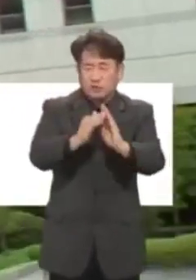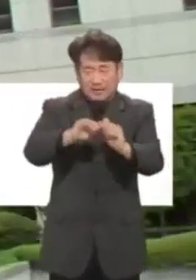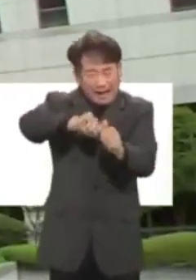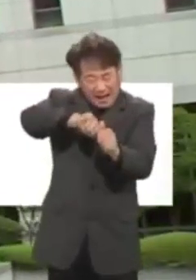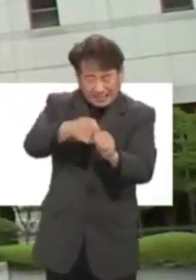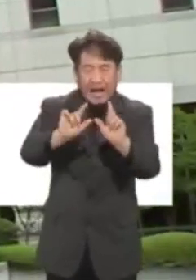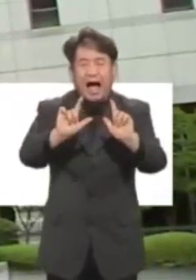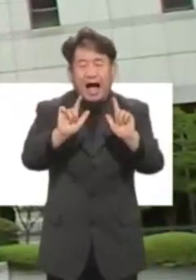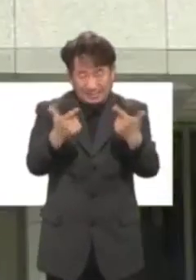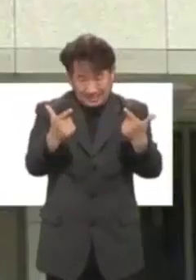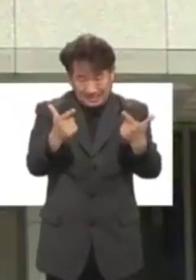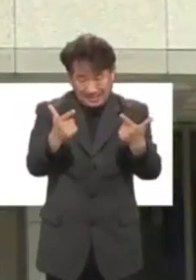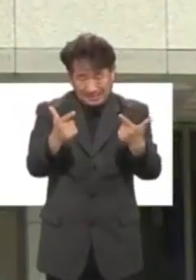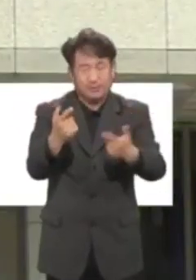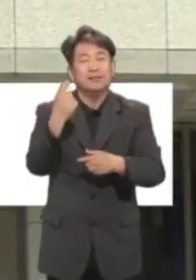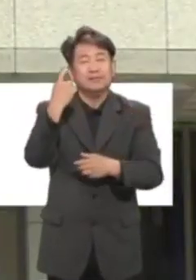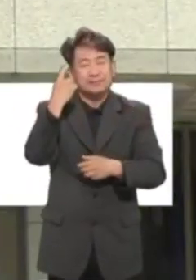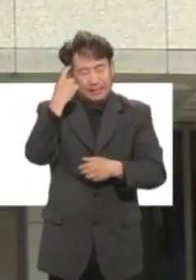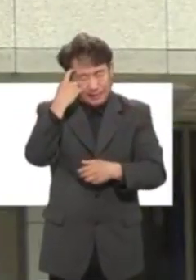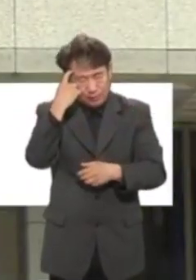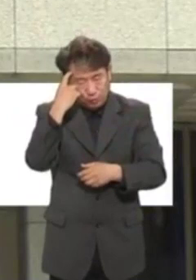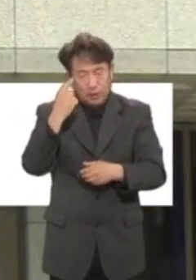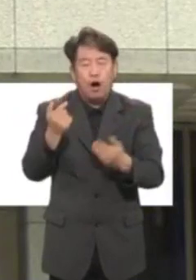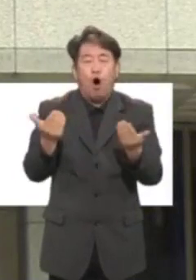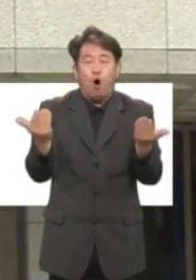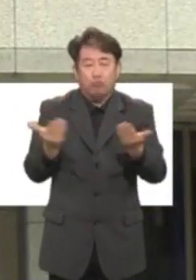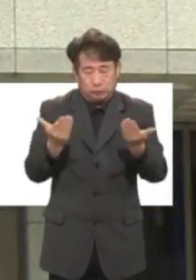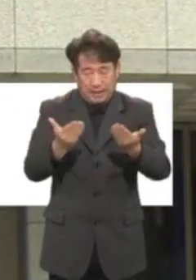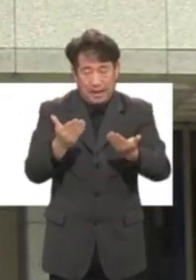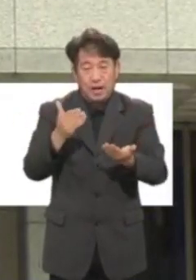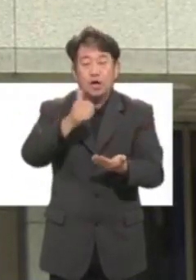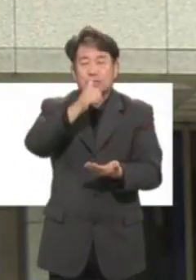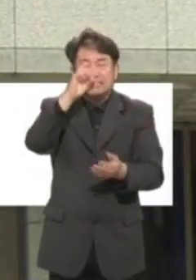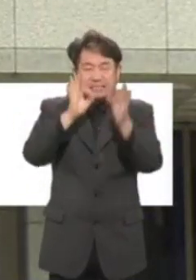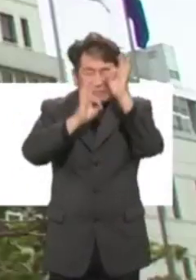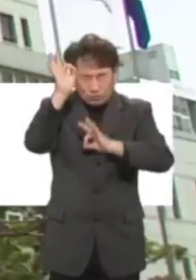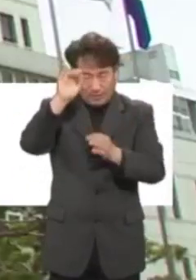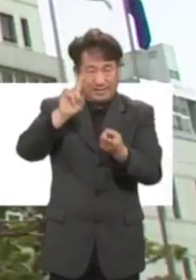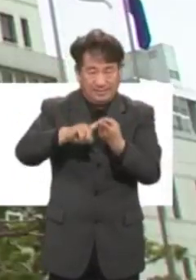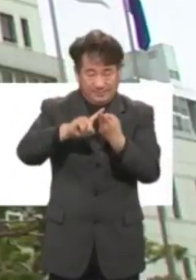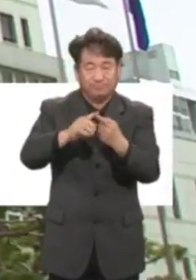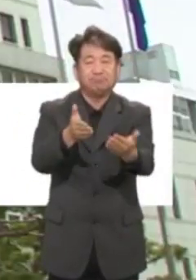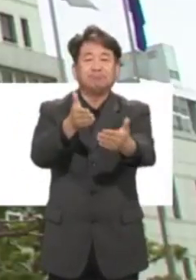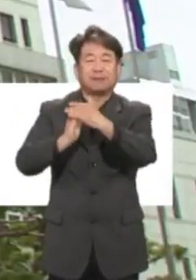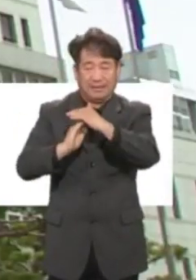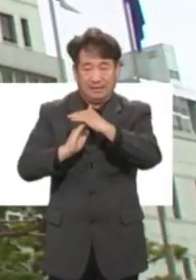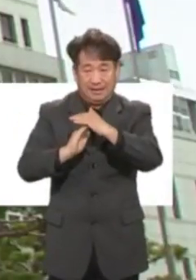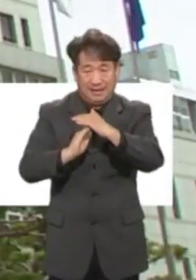사항은 아니었다는 점 등을 고려했다며 업무상 과실치사 혐의에 대해선 기각하고